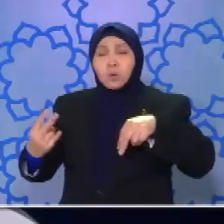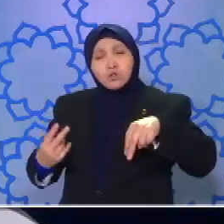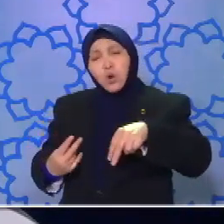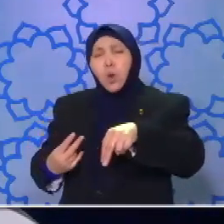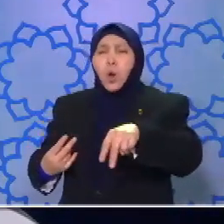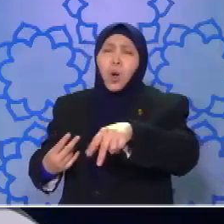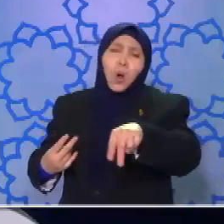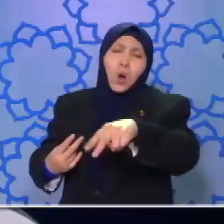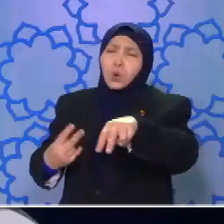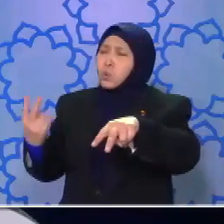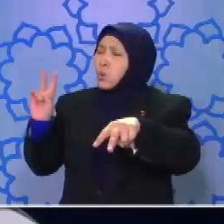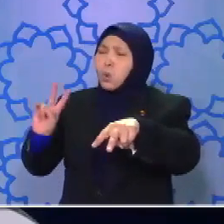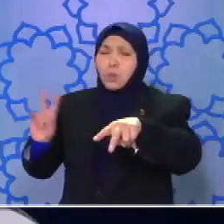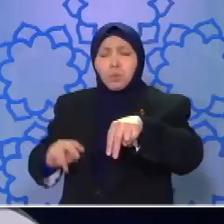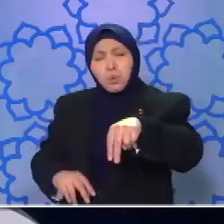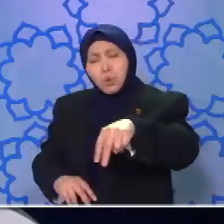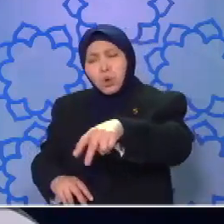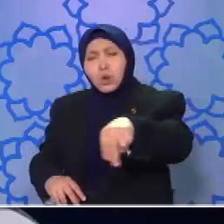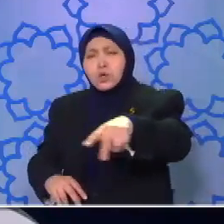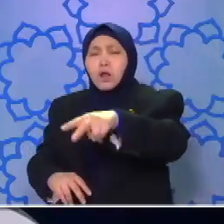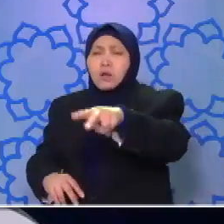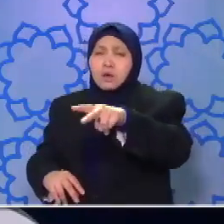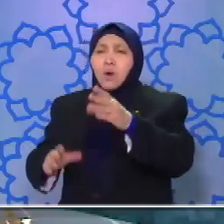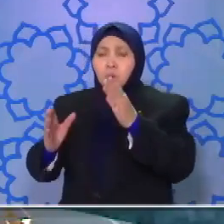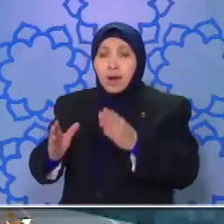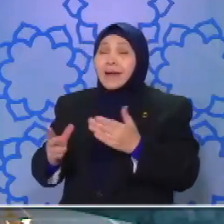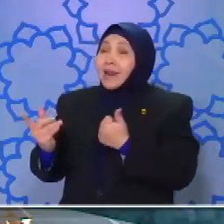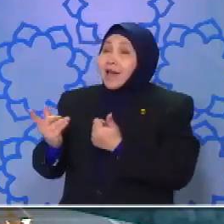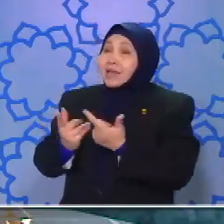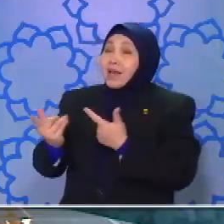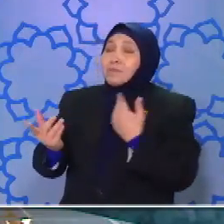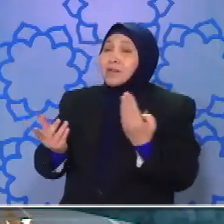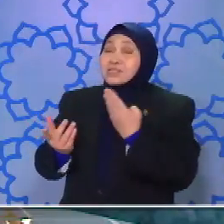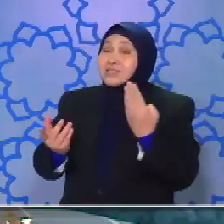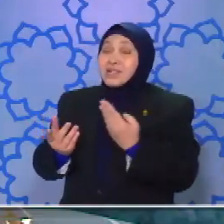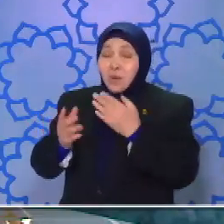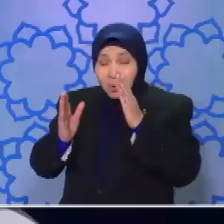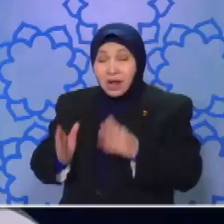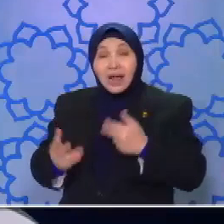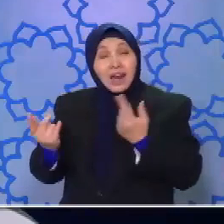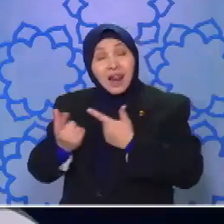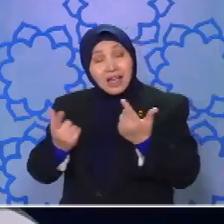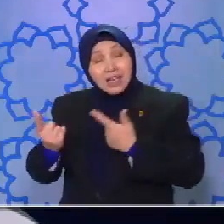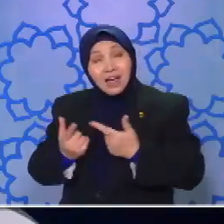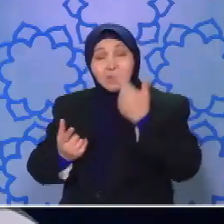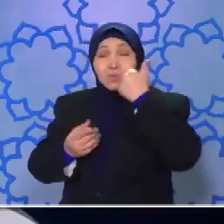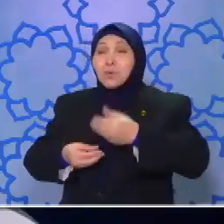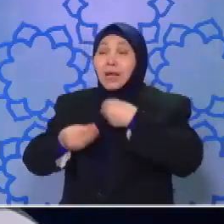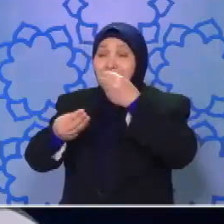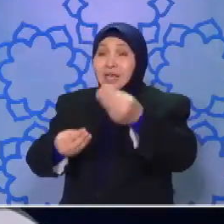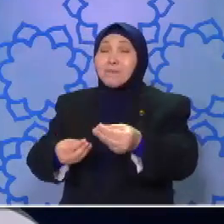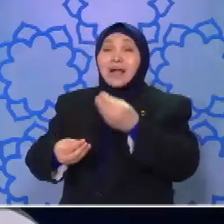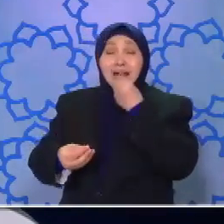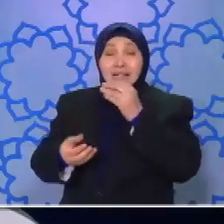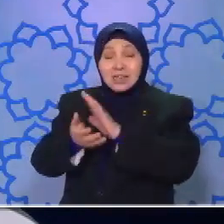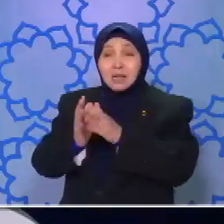musafir. Jadi dalam tradisi ustaz ni, orang musafir ini biasanya orang akan layan untuk bagi makan. Ya, itu adab dalam keimanan kita